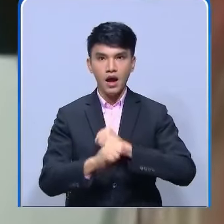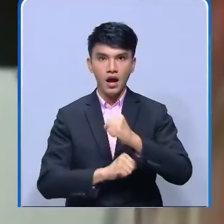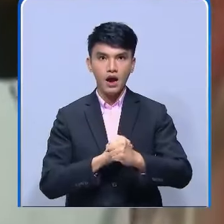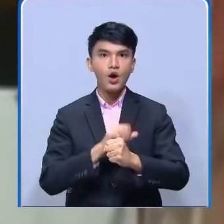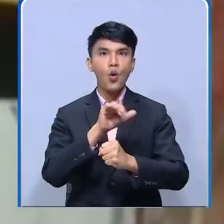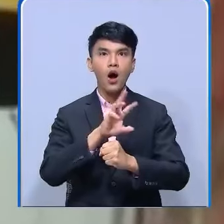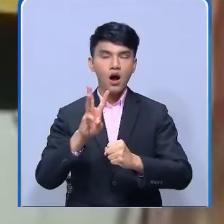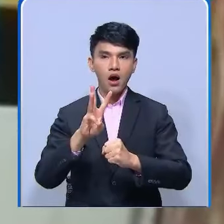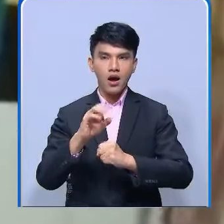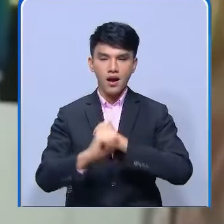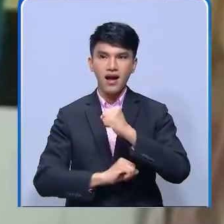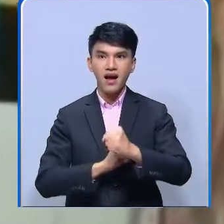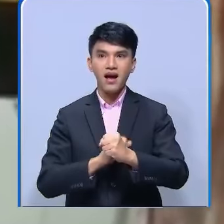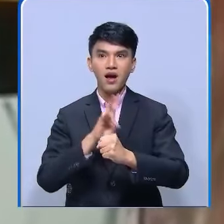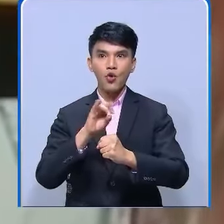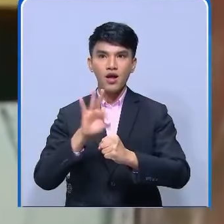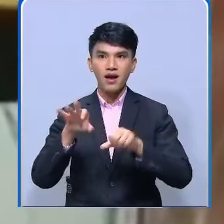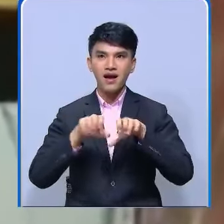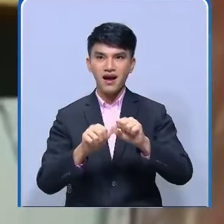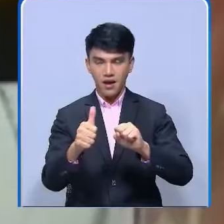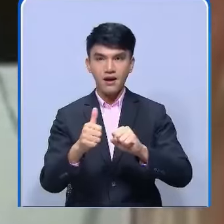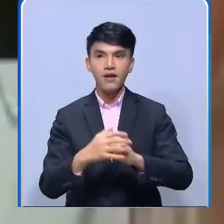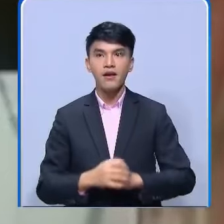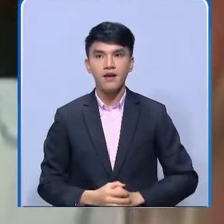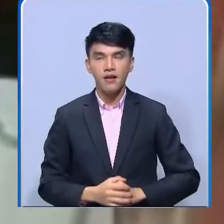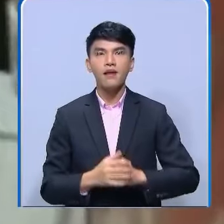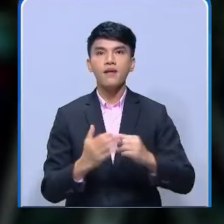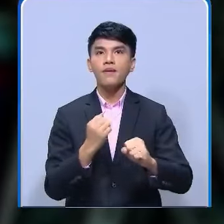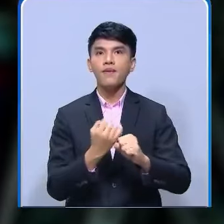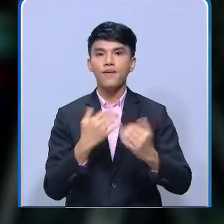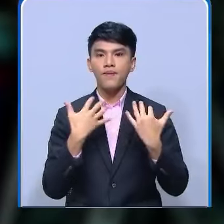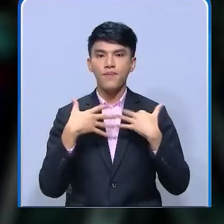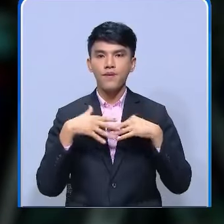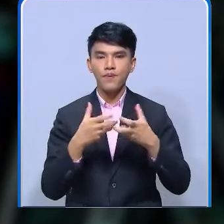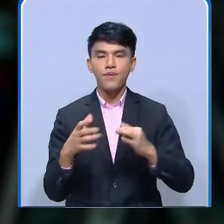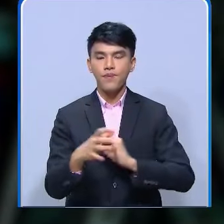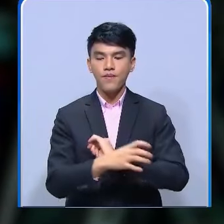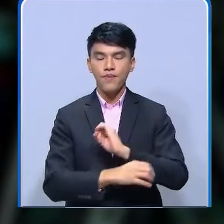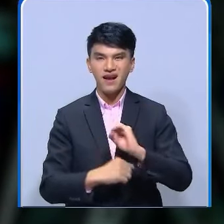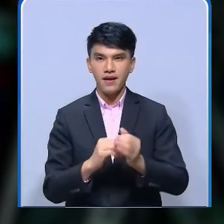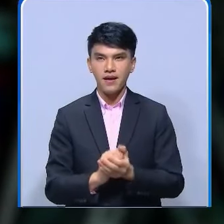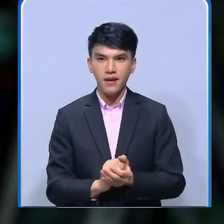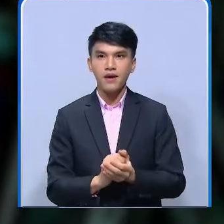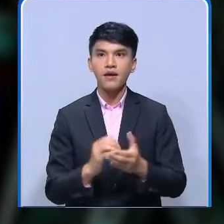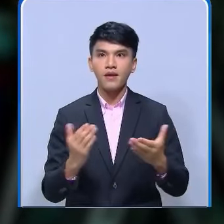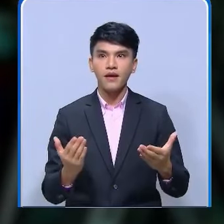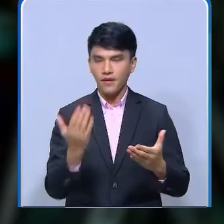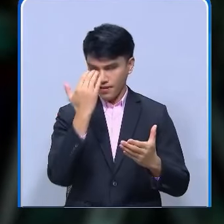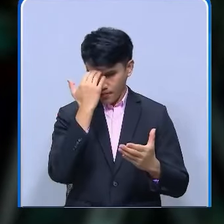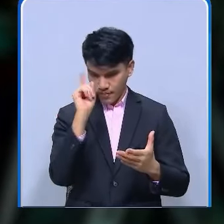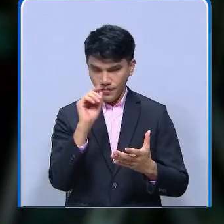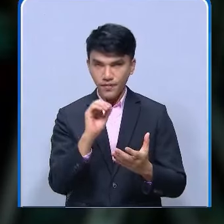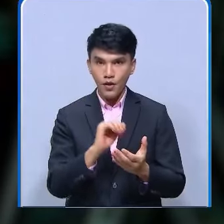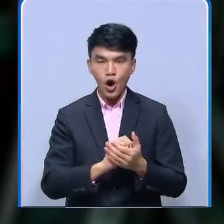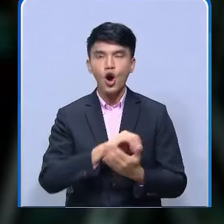และนายไพบูลย์อายุ79ปีพ่อตากับลูกเขยครับในข้อหาร่วมกันลักทรัพย์หรือรับของโจรหลังจากก่อเหตุหล